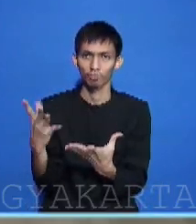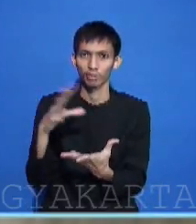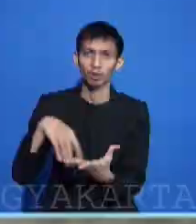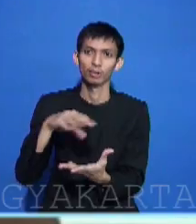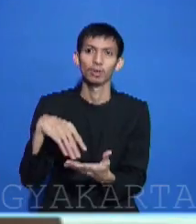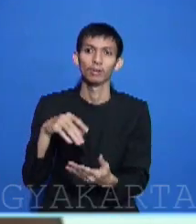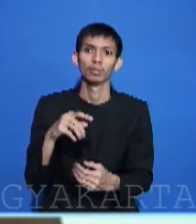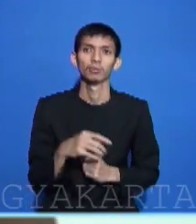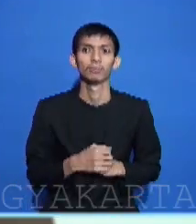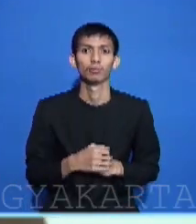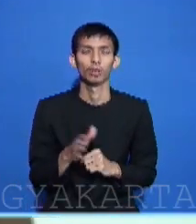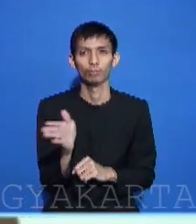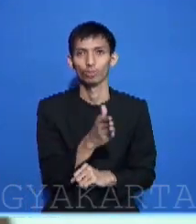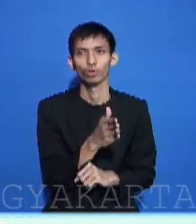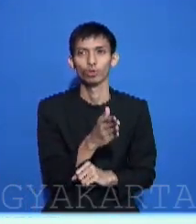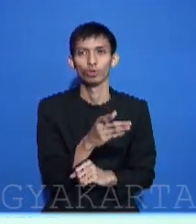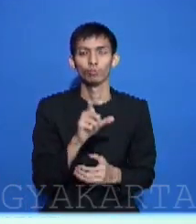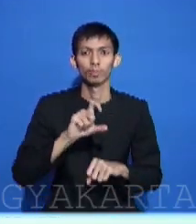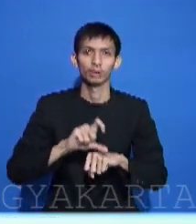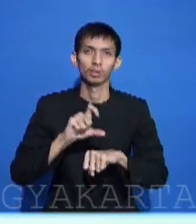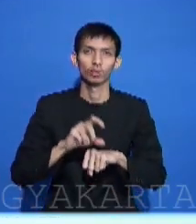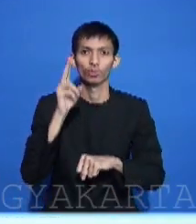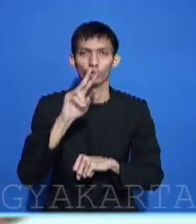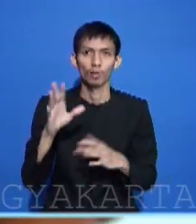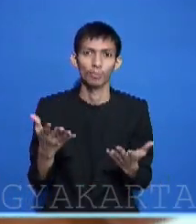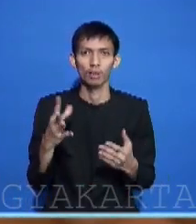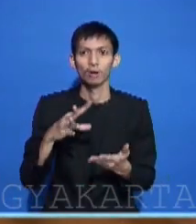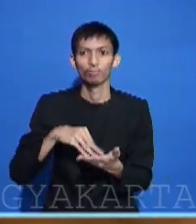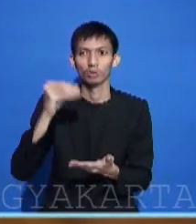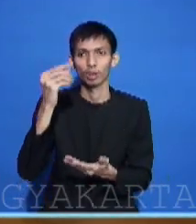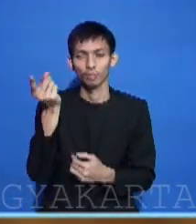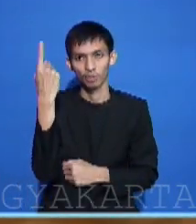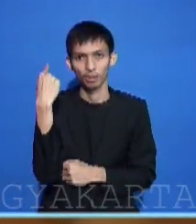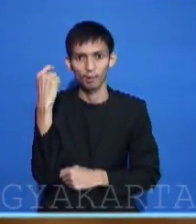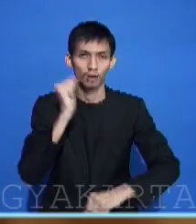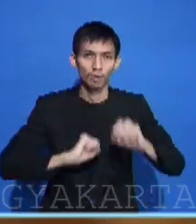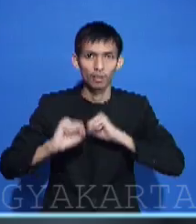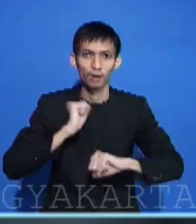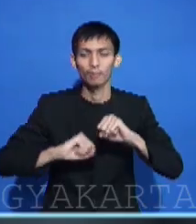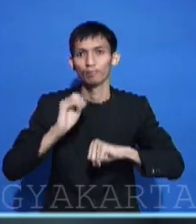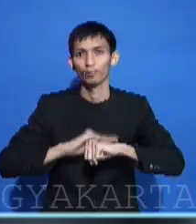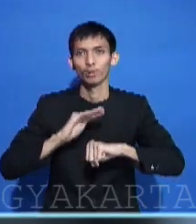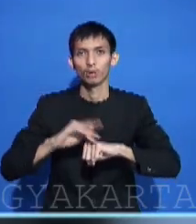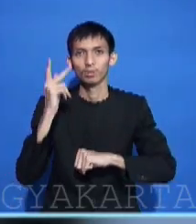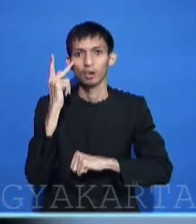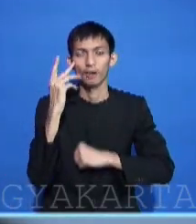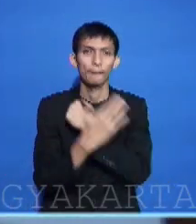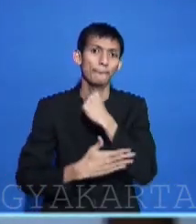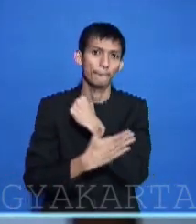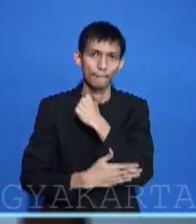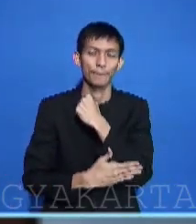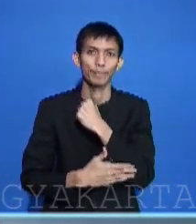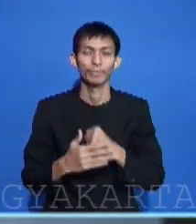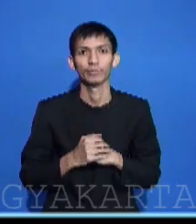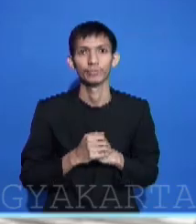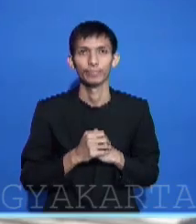Yogyakarta masjid juga difungsikan untuk pusat pemerintahan kegiatan budaya hingga pertahanan demikian Muhammad Ridwan